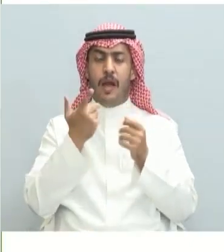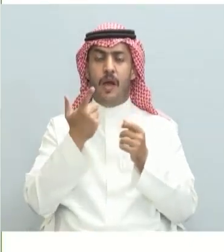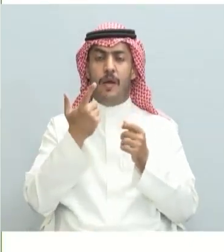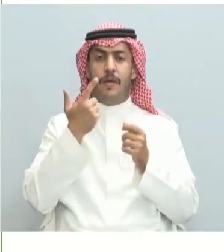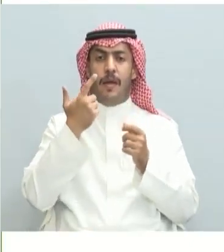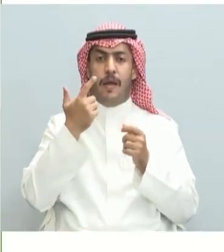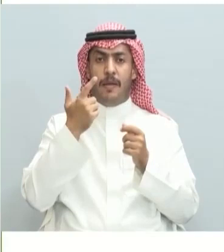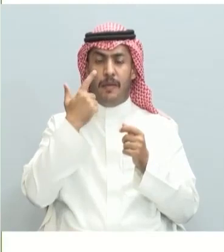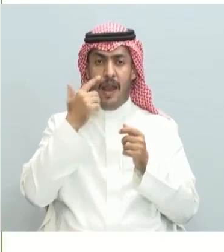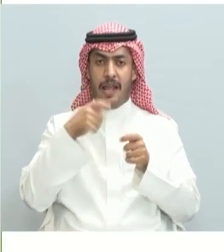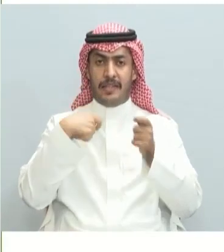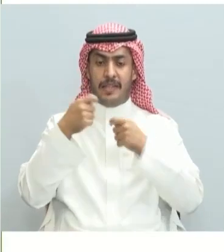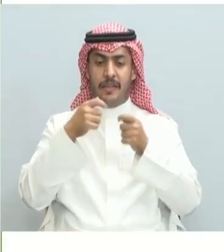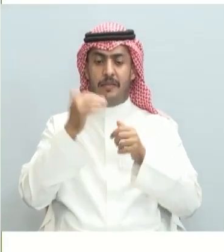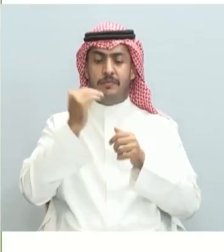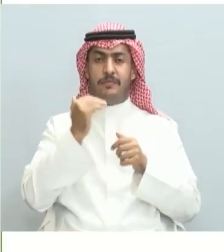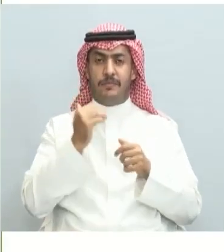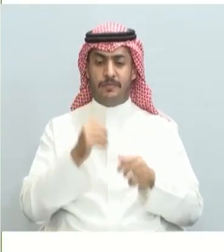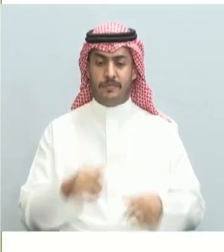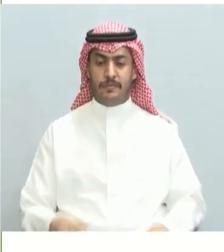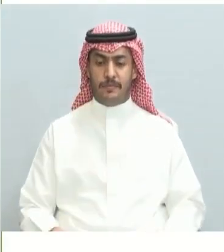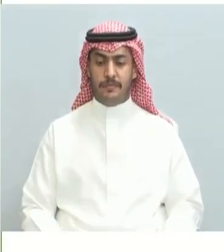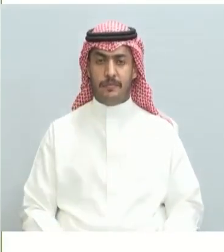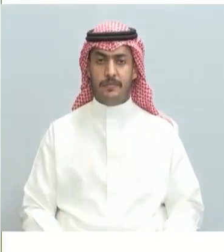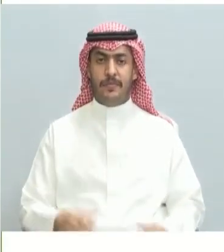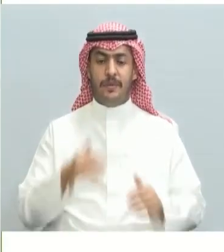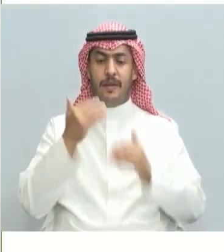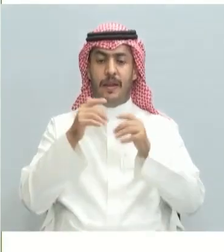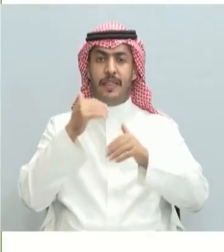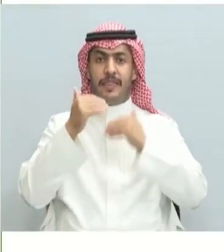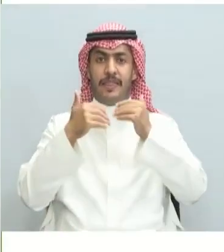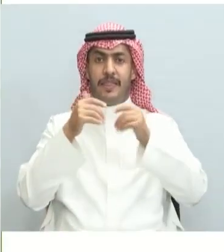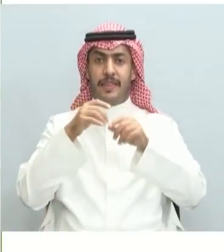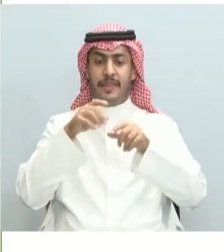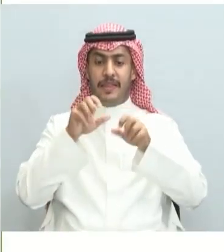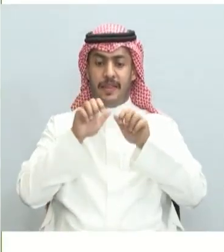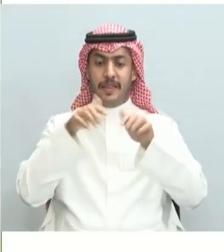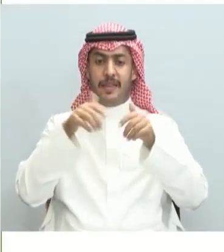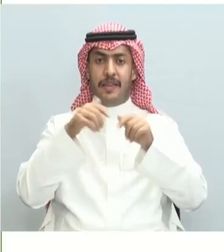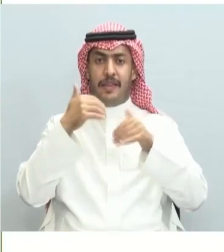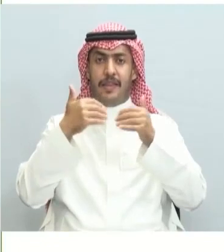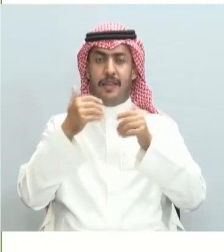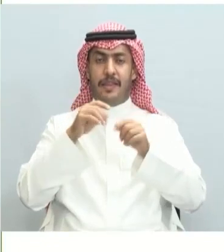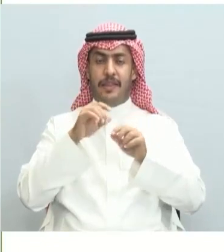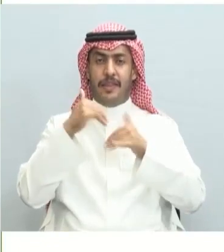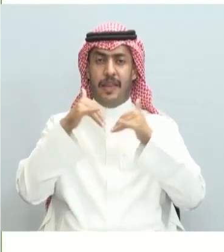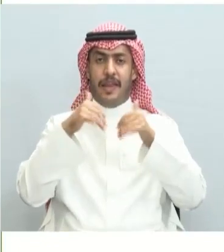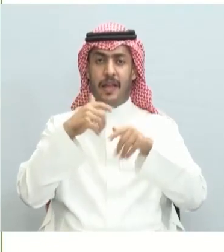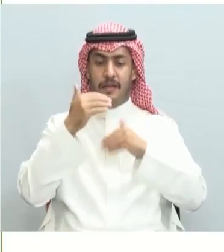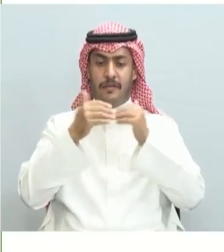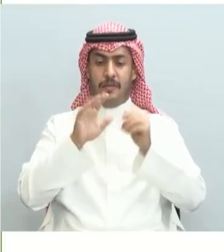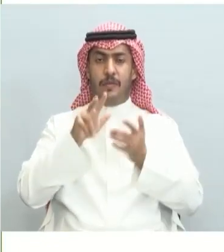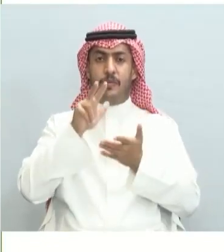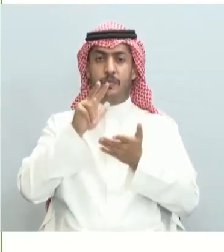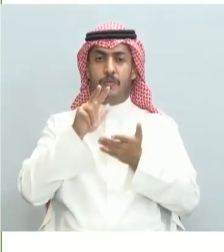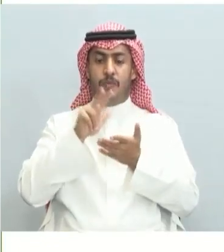الاقتصاديه من خلال عده مقاييس اذا مقاييس هيكله المعروض النقدي لدي المقياس التقليدي المعتمد